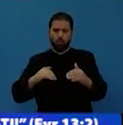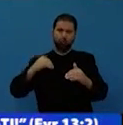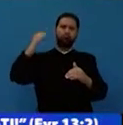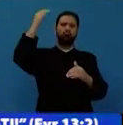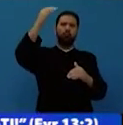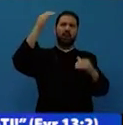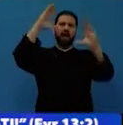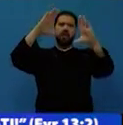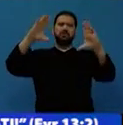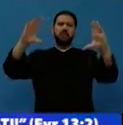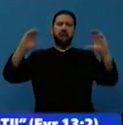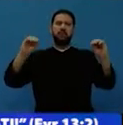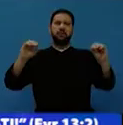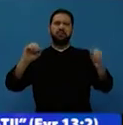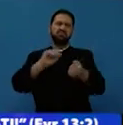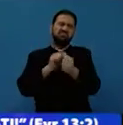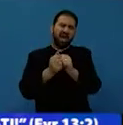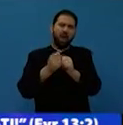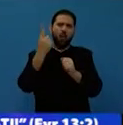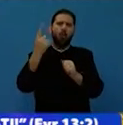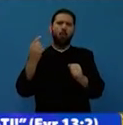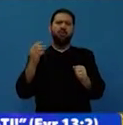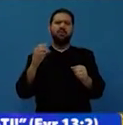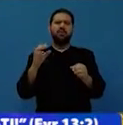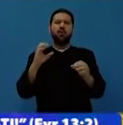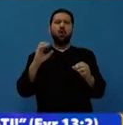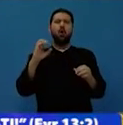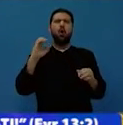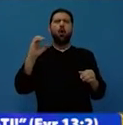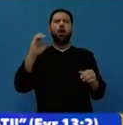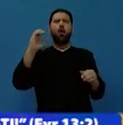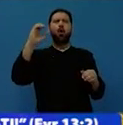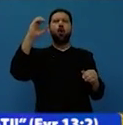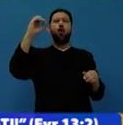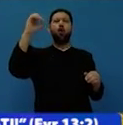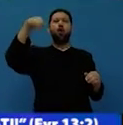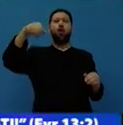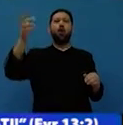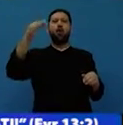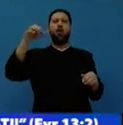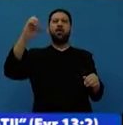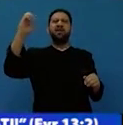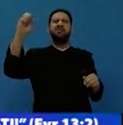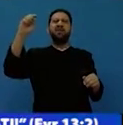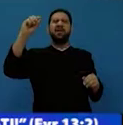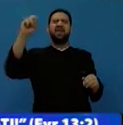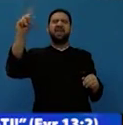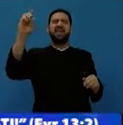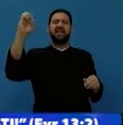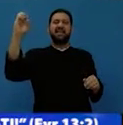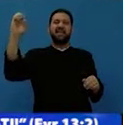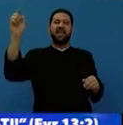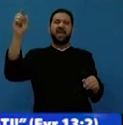da? Sau o federație, o confederație de state care nu au